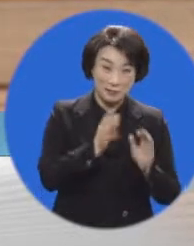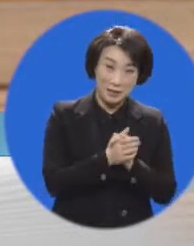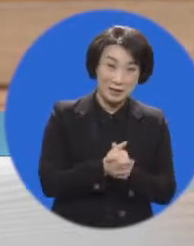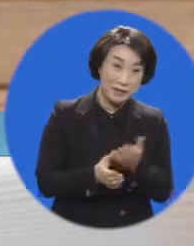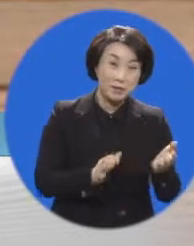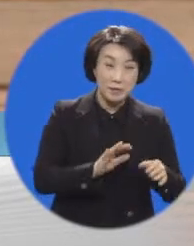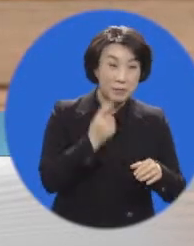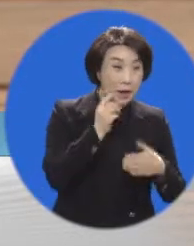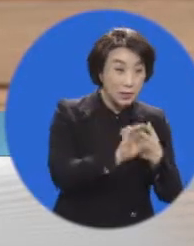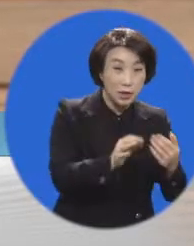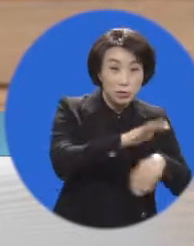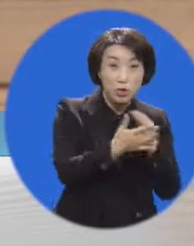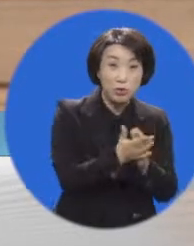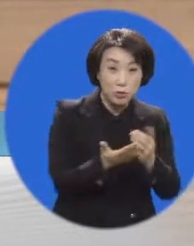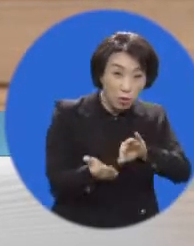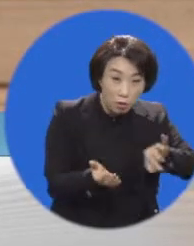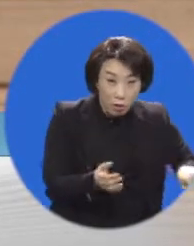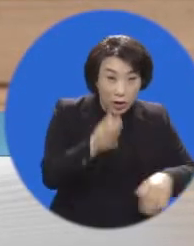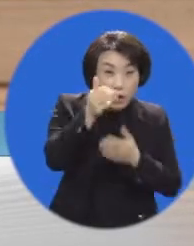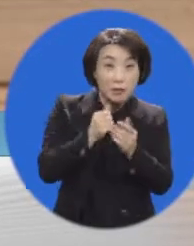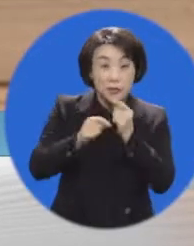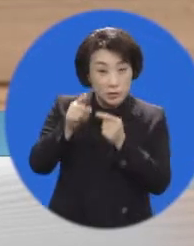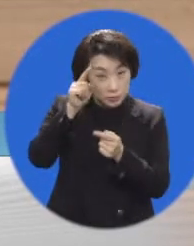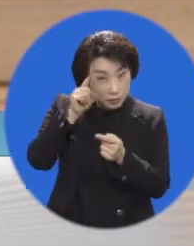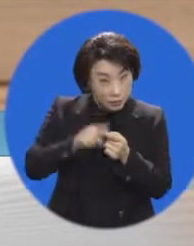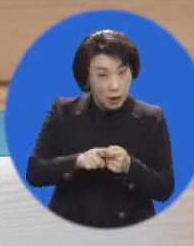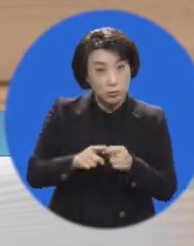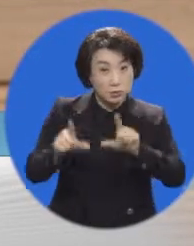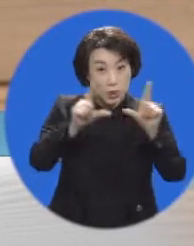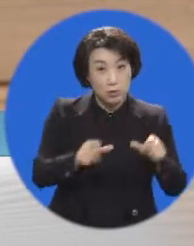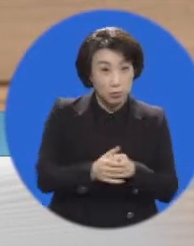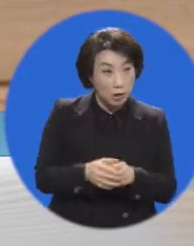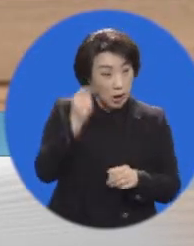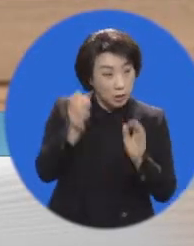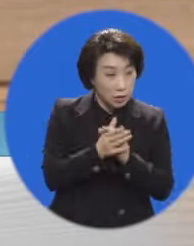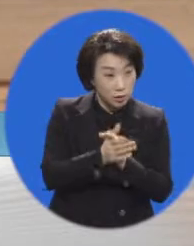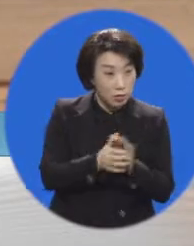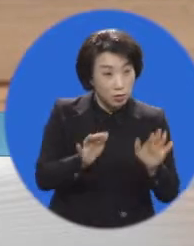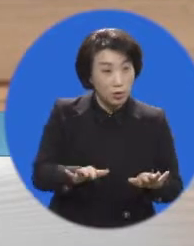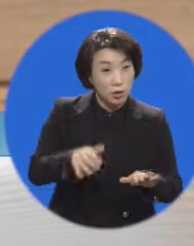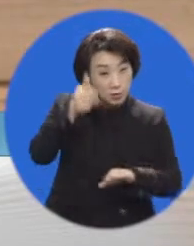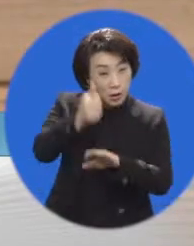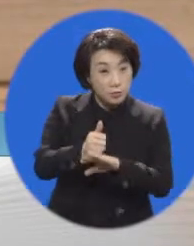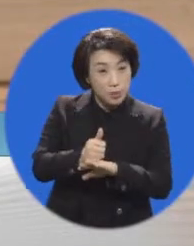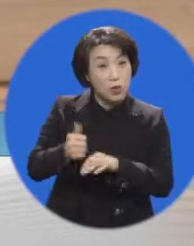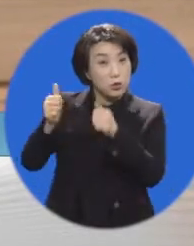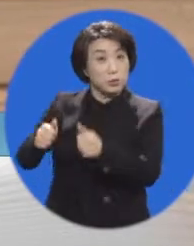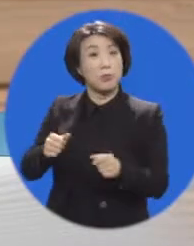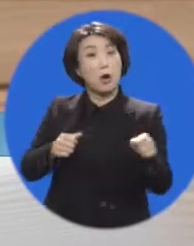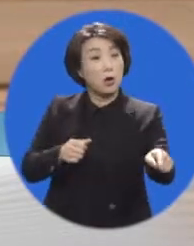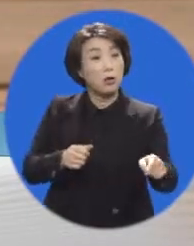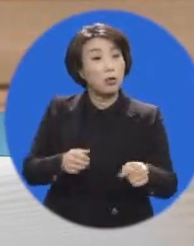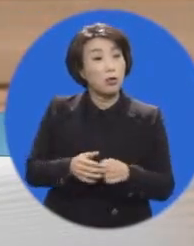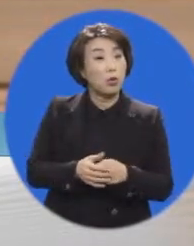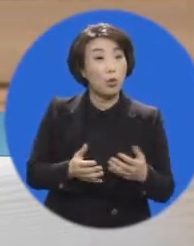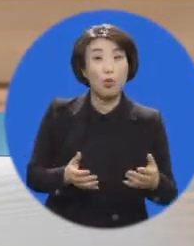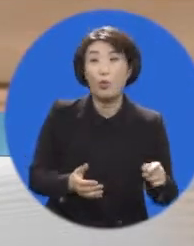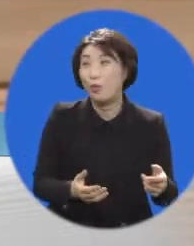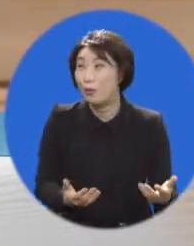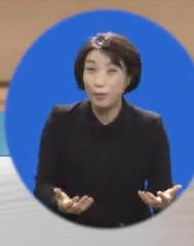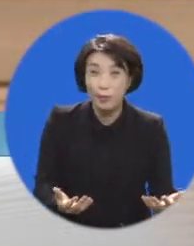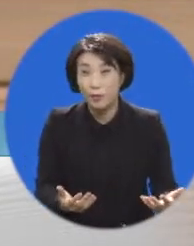성경대로 하나님의 뜻대로 사는데 네가 알아서 살다가 신발 받아라 그래봐. 어떻게